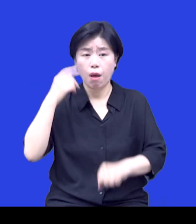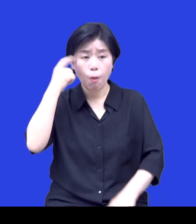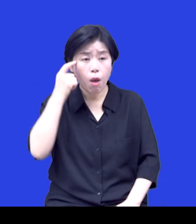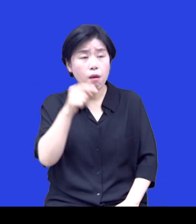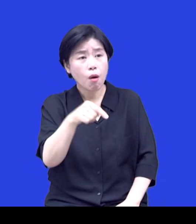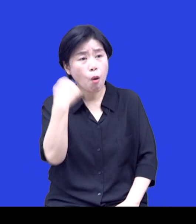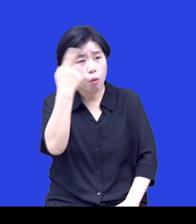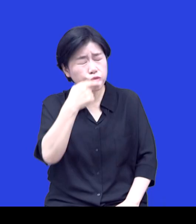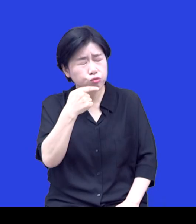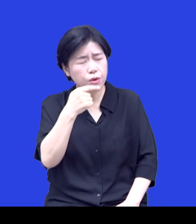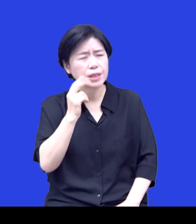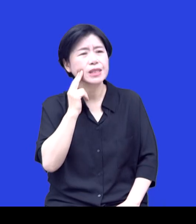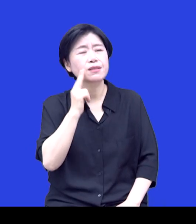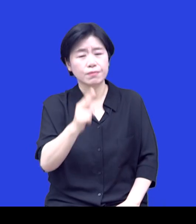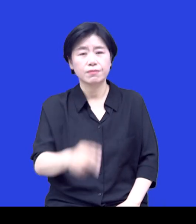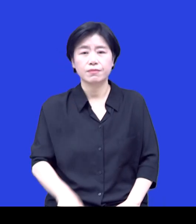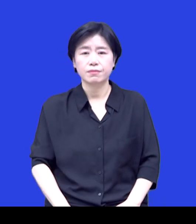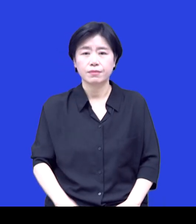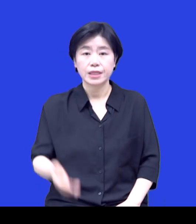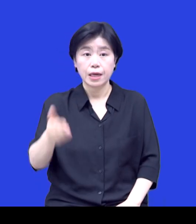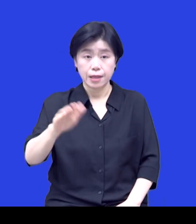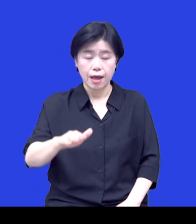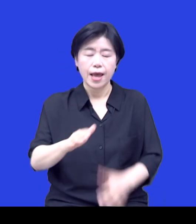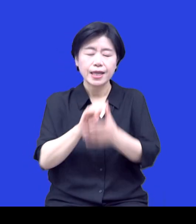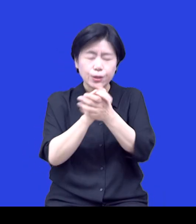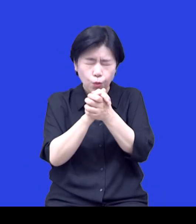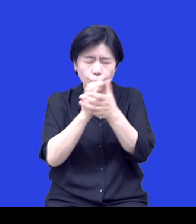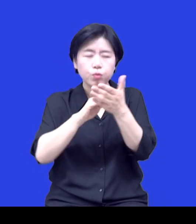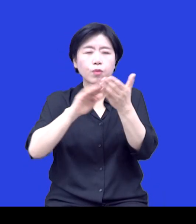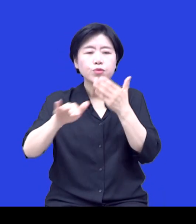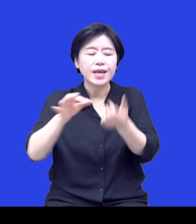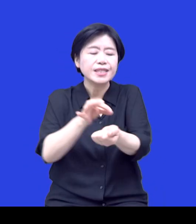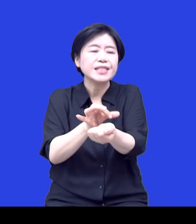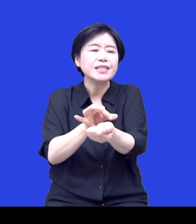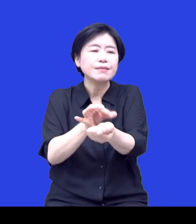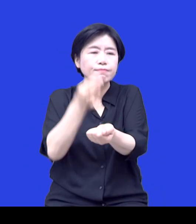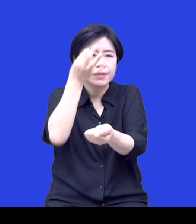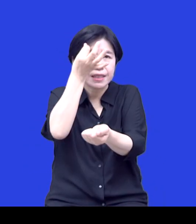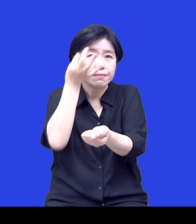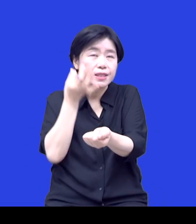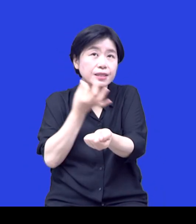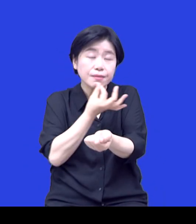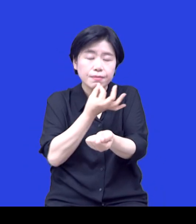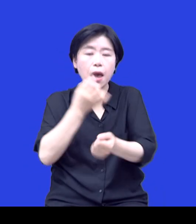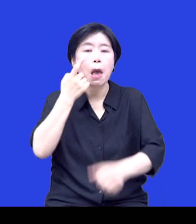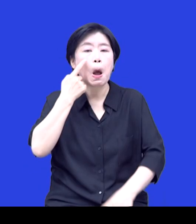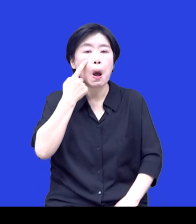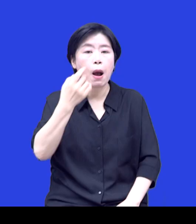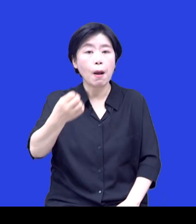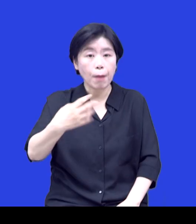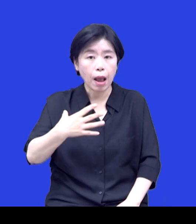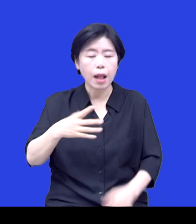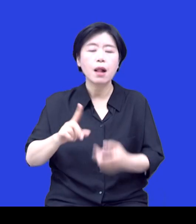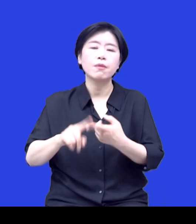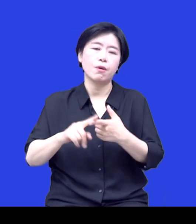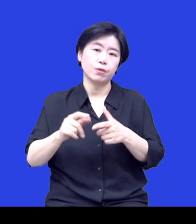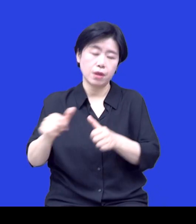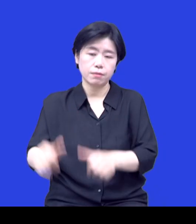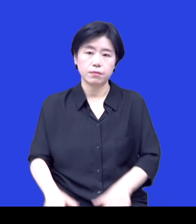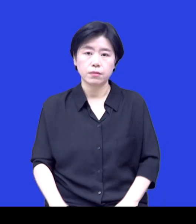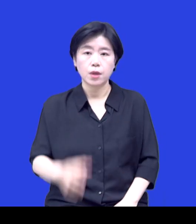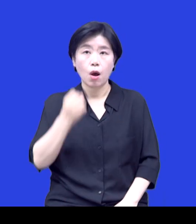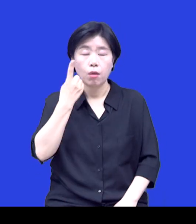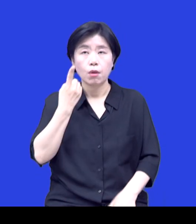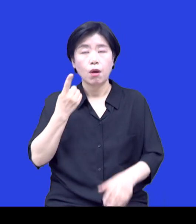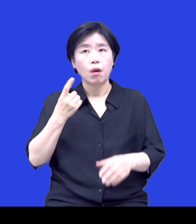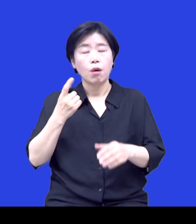그런데 목사님 기도하시고 침 맞으세요. 그래서 이분이 전신침을 놨는데 한 달 만에 회복이 됐는데 이분이 바로 일하면 안